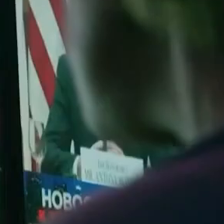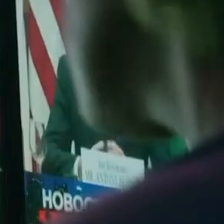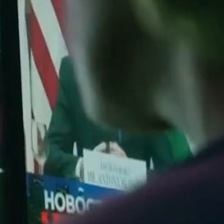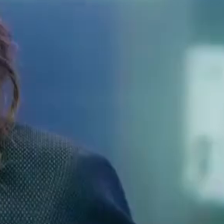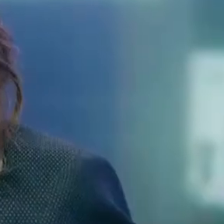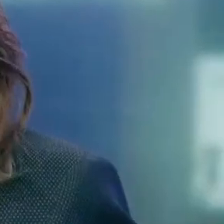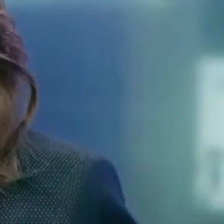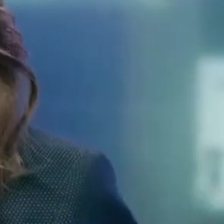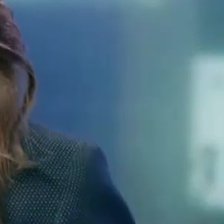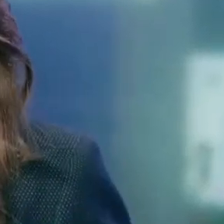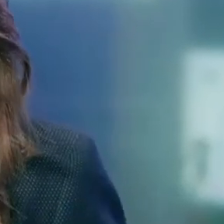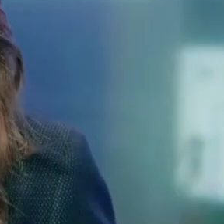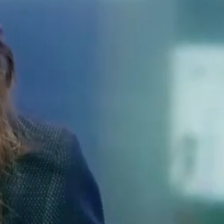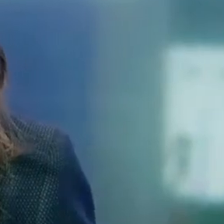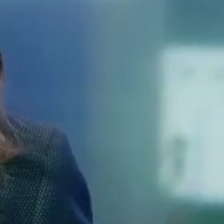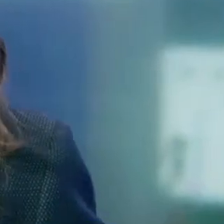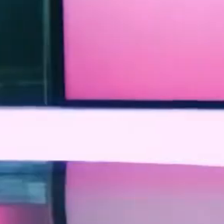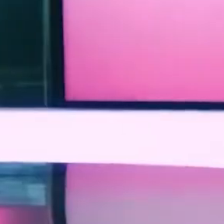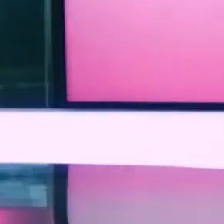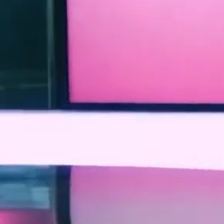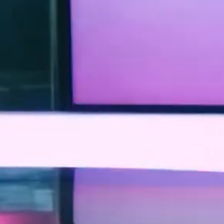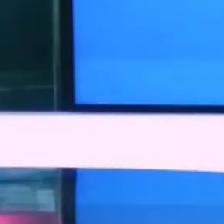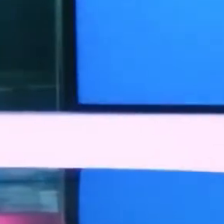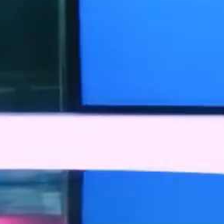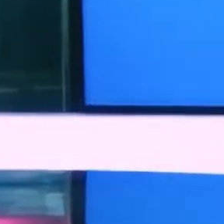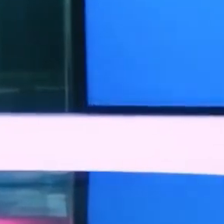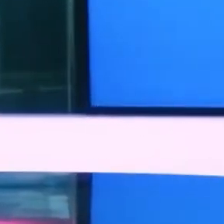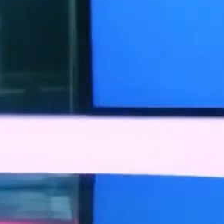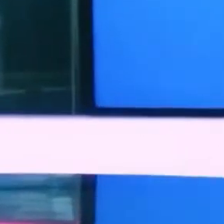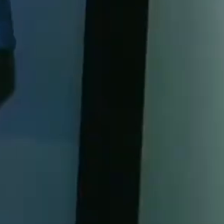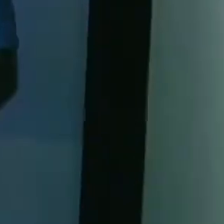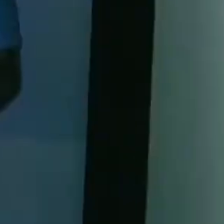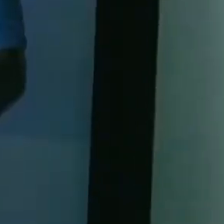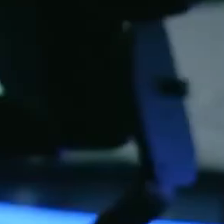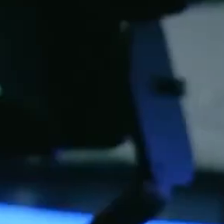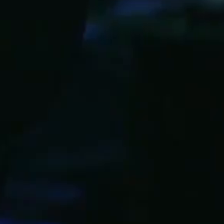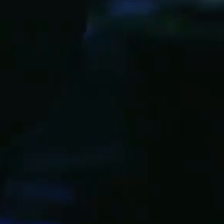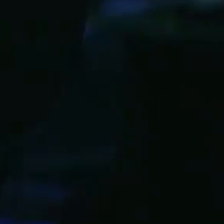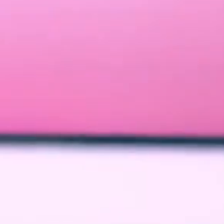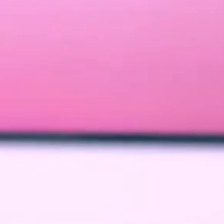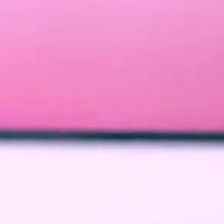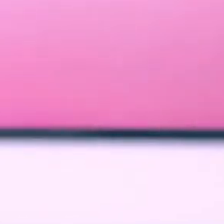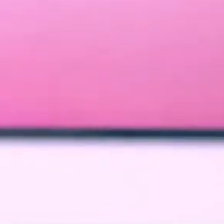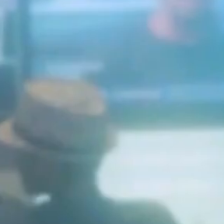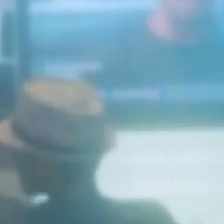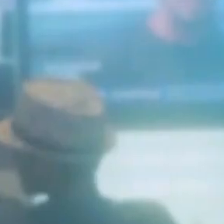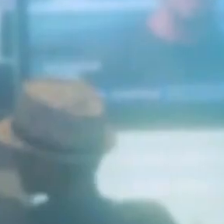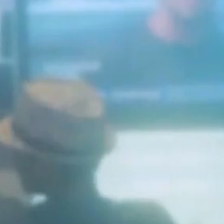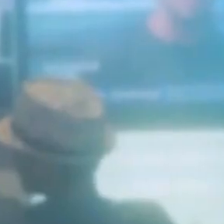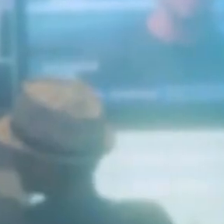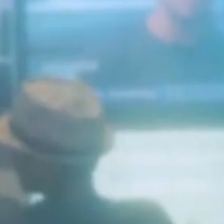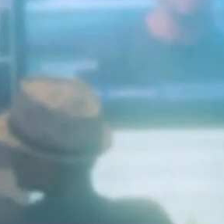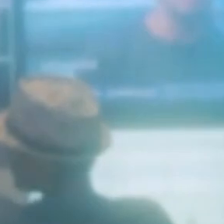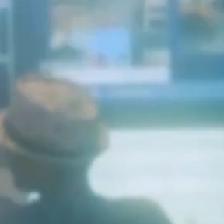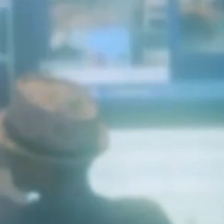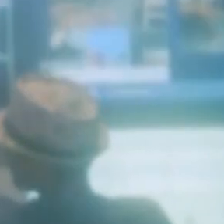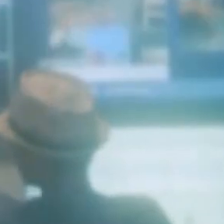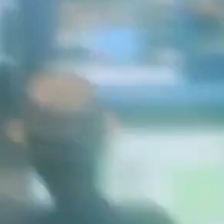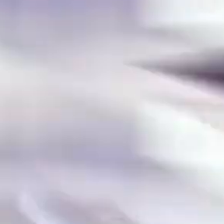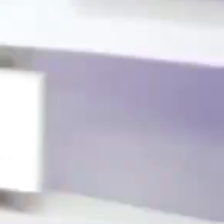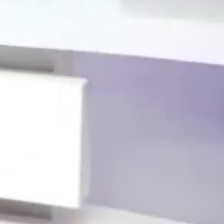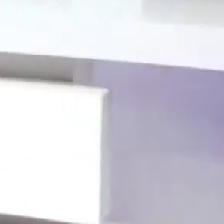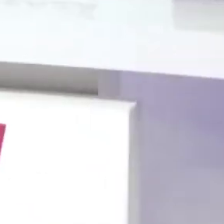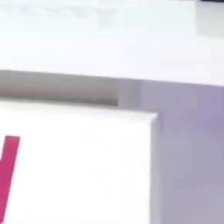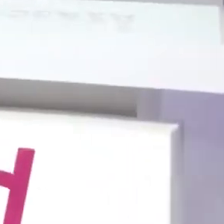încep știrile TV sunt stiri despre tine informații care schimbă și marchează viața